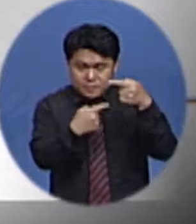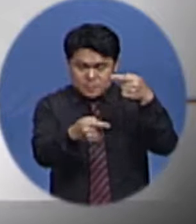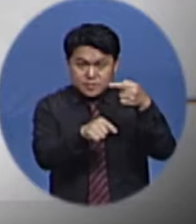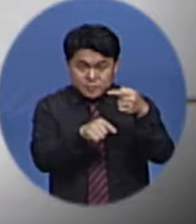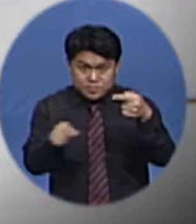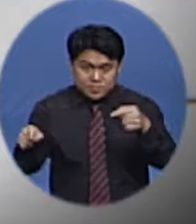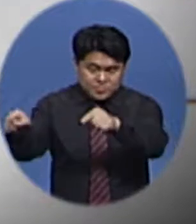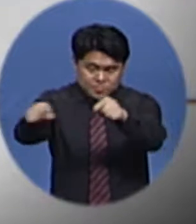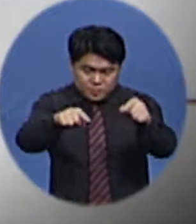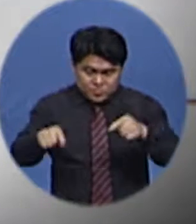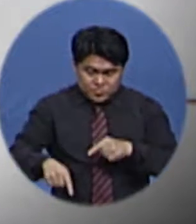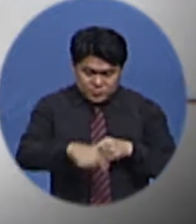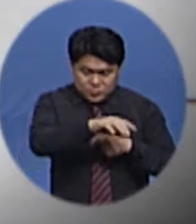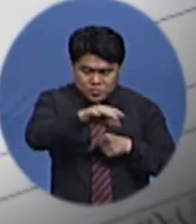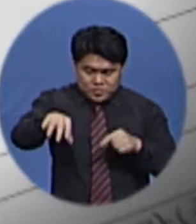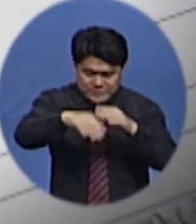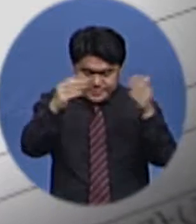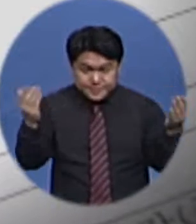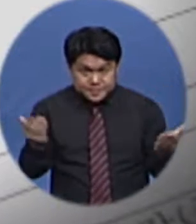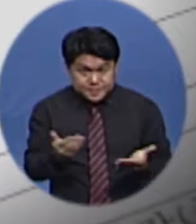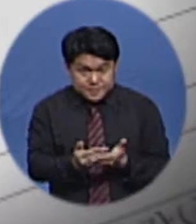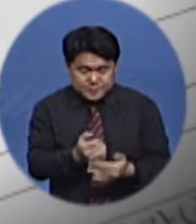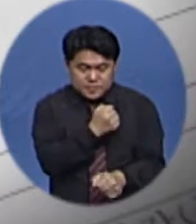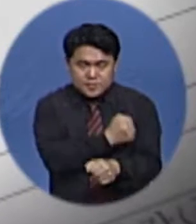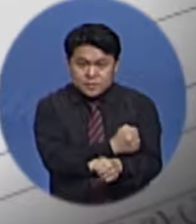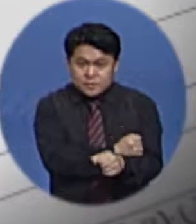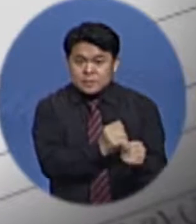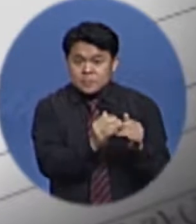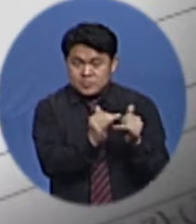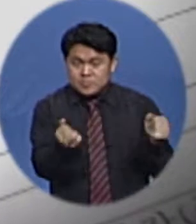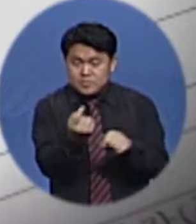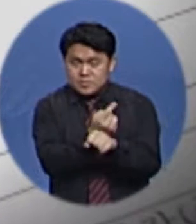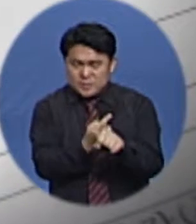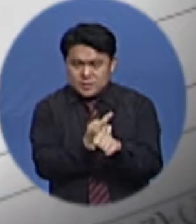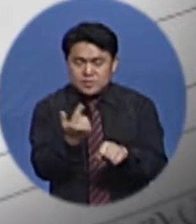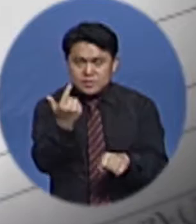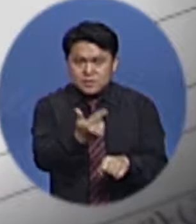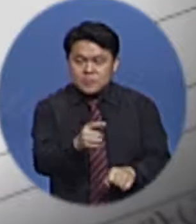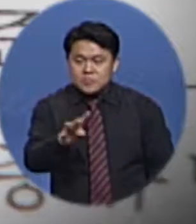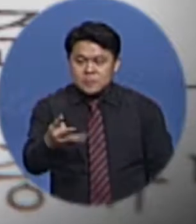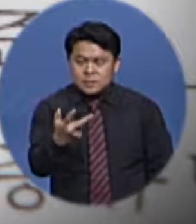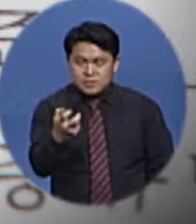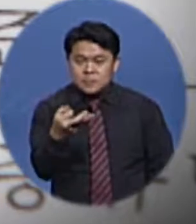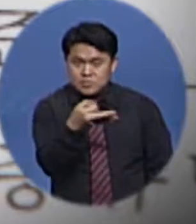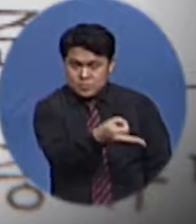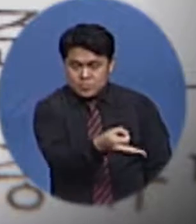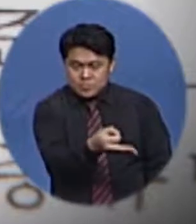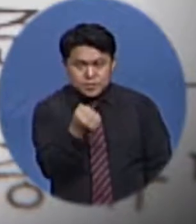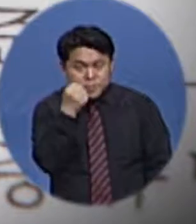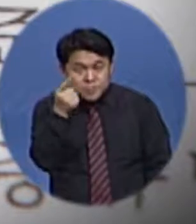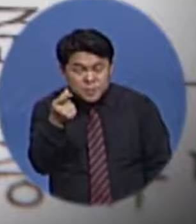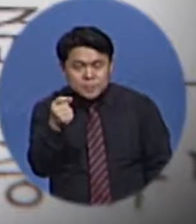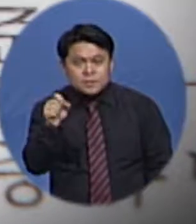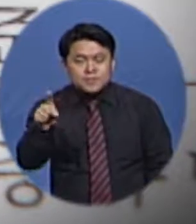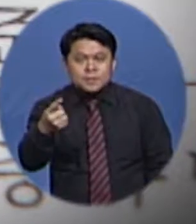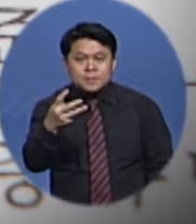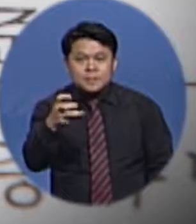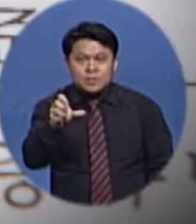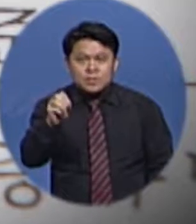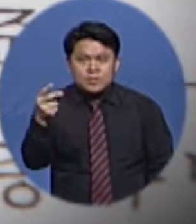1일부터 전국 모든 사업장에서는 노동자에게 시간당 6,470원, 월